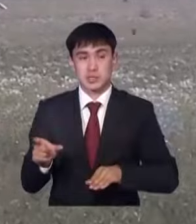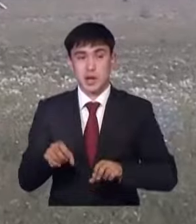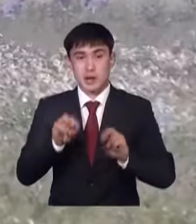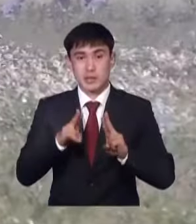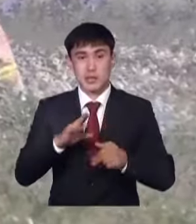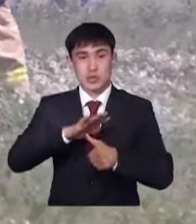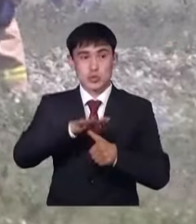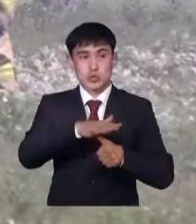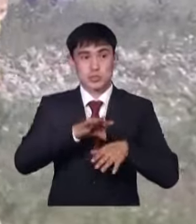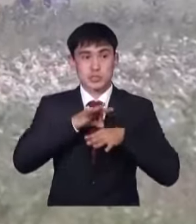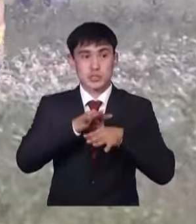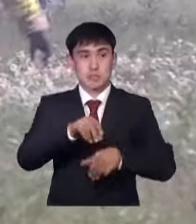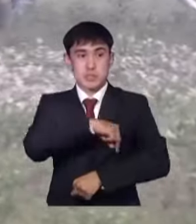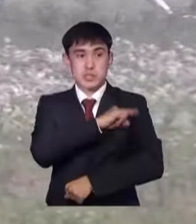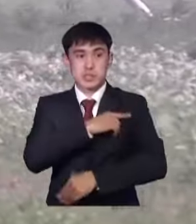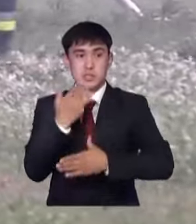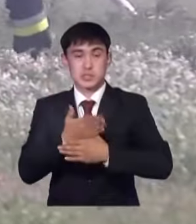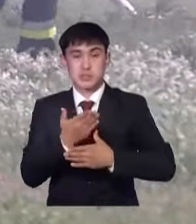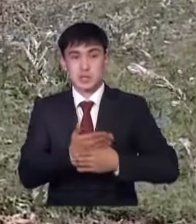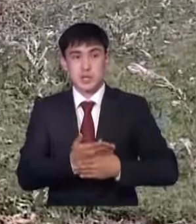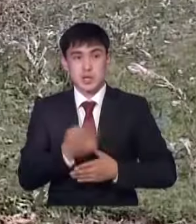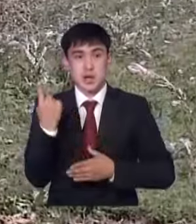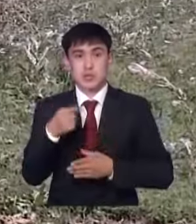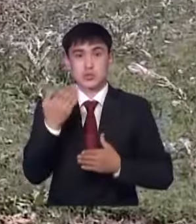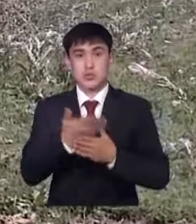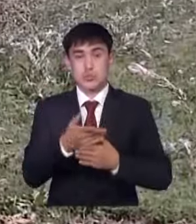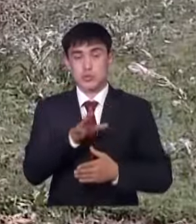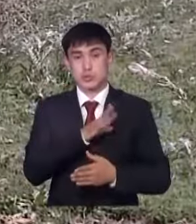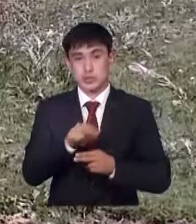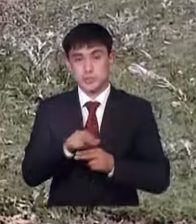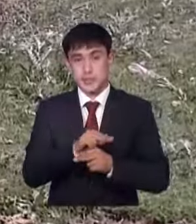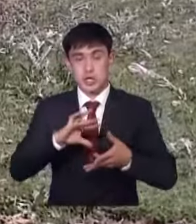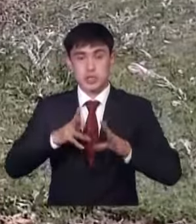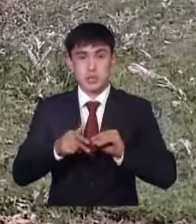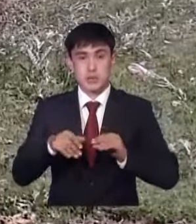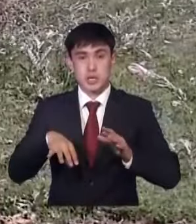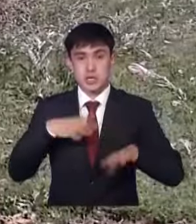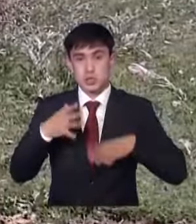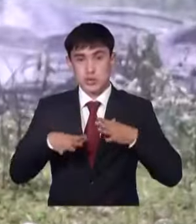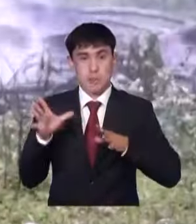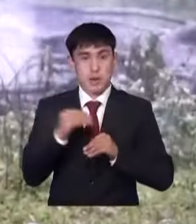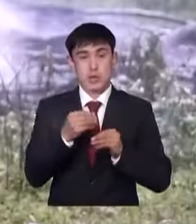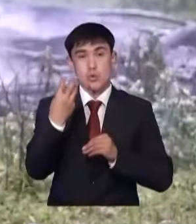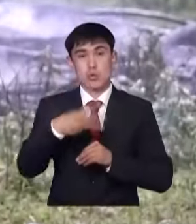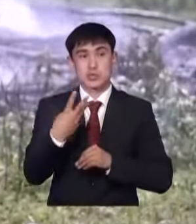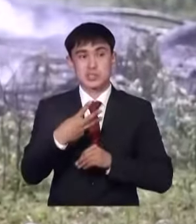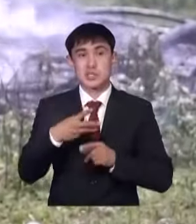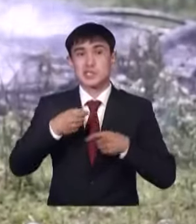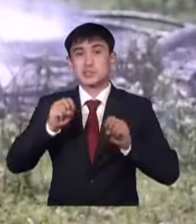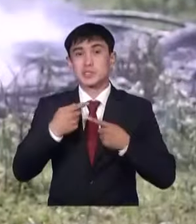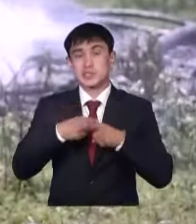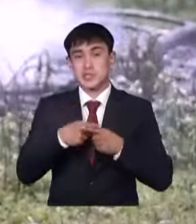арнайы тікұшақпен жеткен медицина қызметкерлері алғашқы көмек көрсетті. Жалпы жаттығуға барлығы 30 бірлік